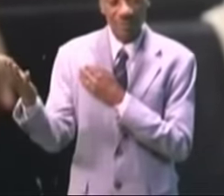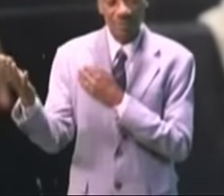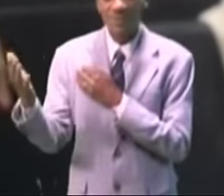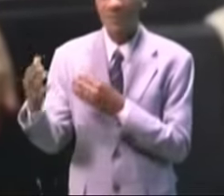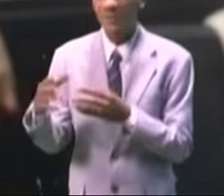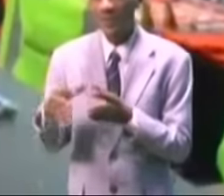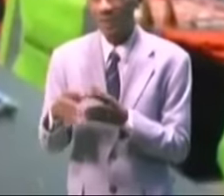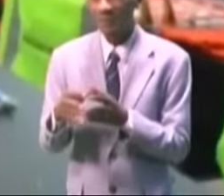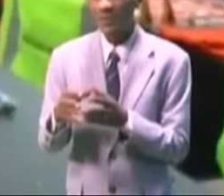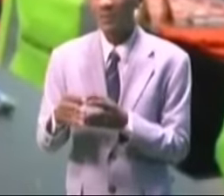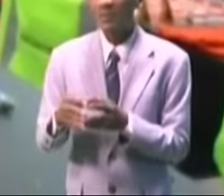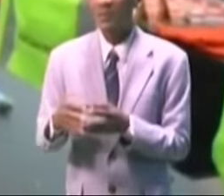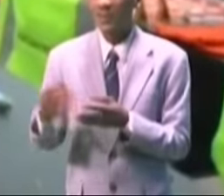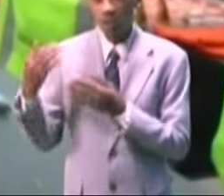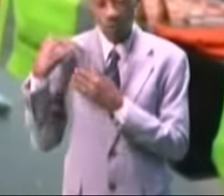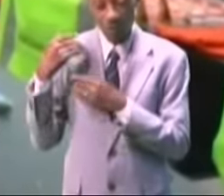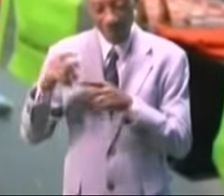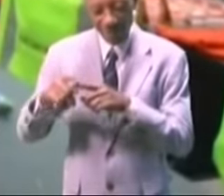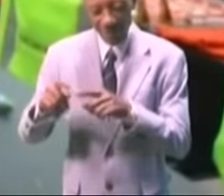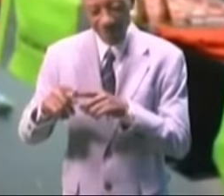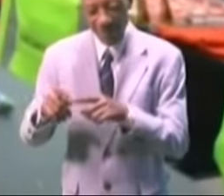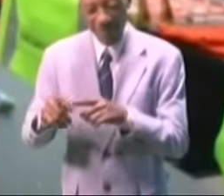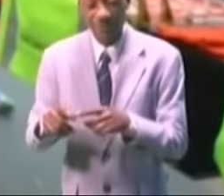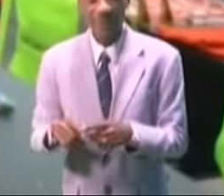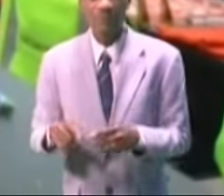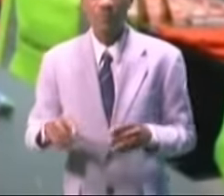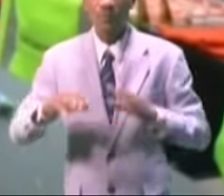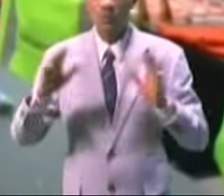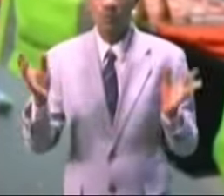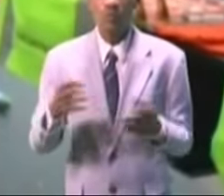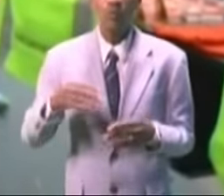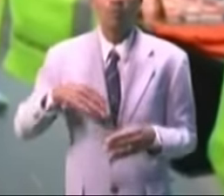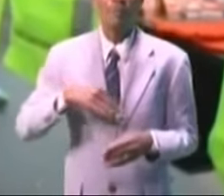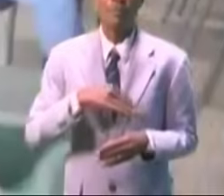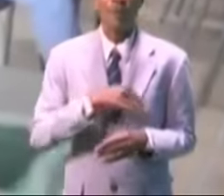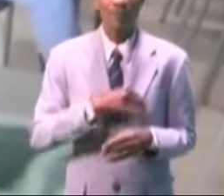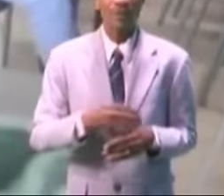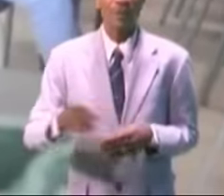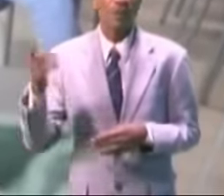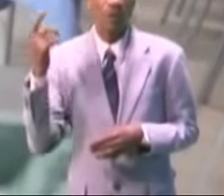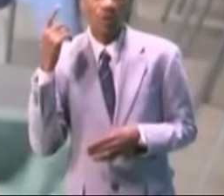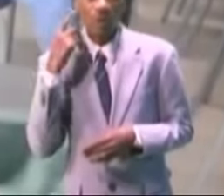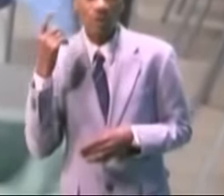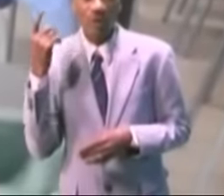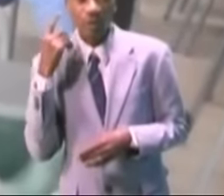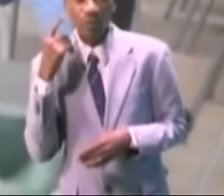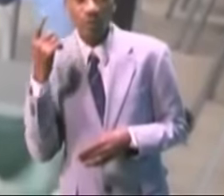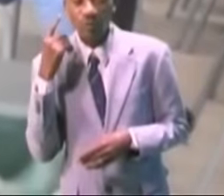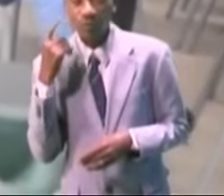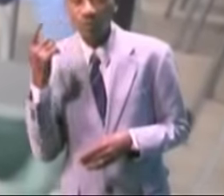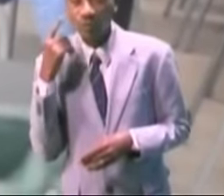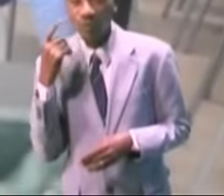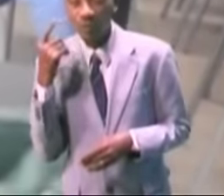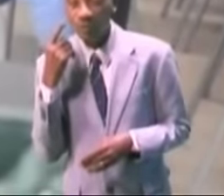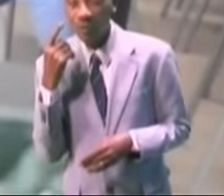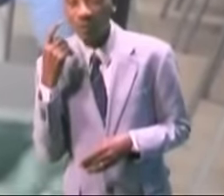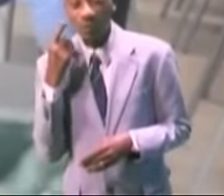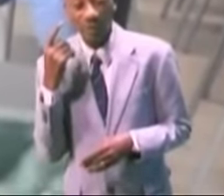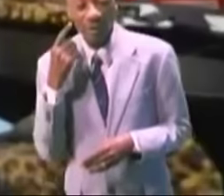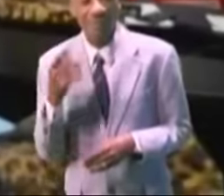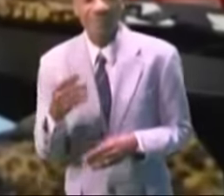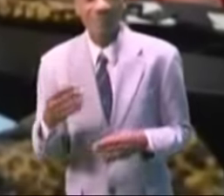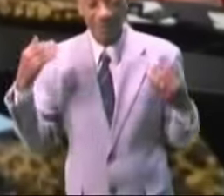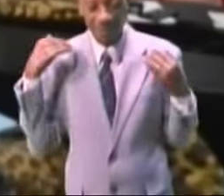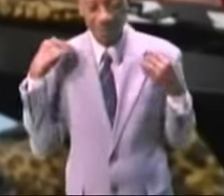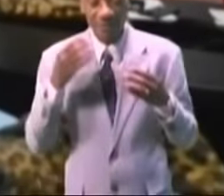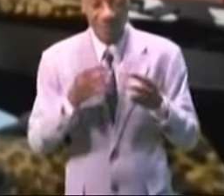deux thèmes. Le premier, feu et conséquences, suivi d'un autre sur les fondamentaux de la sécurité incendie. Au premier